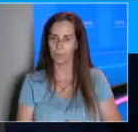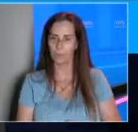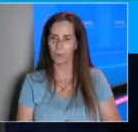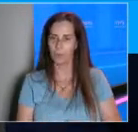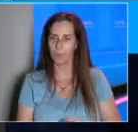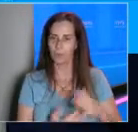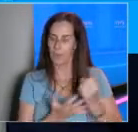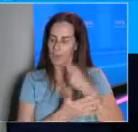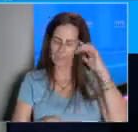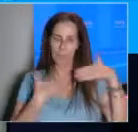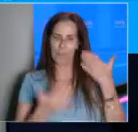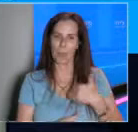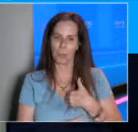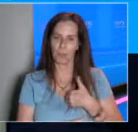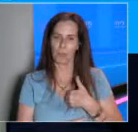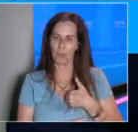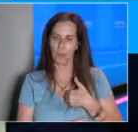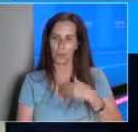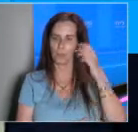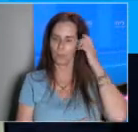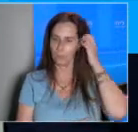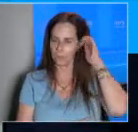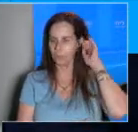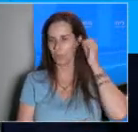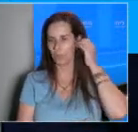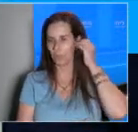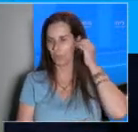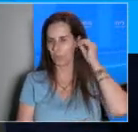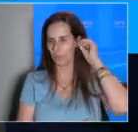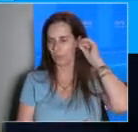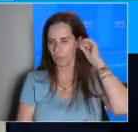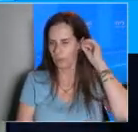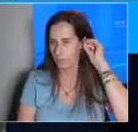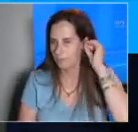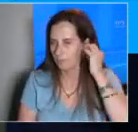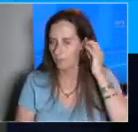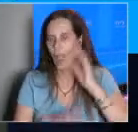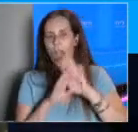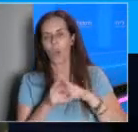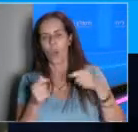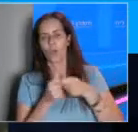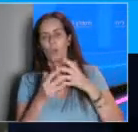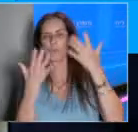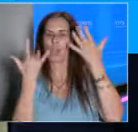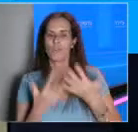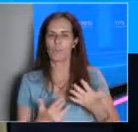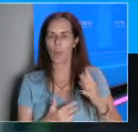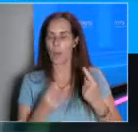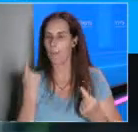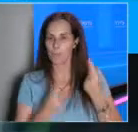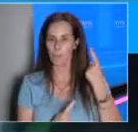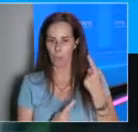מצליחים לבלבל אותנו. יש את אחוז החיוביים, שגם הוא תלוי מאוד איך מחשבים אותו, אני חייב להגיד, ייתכן